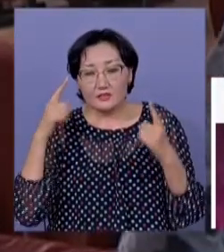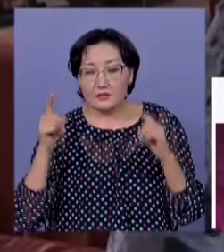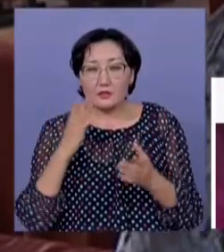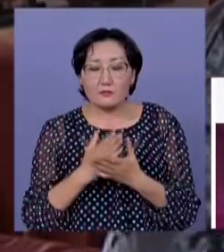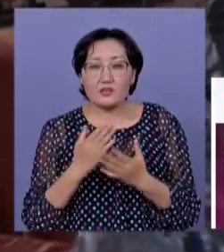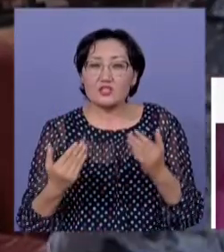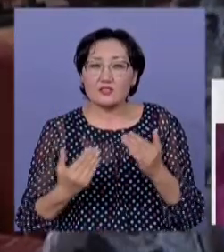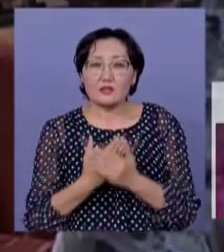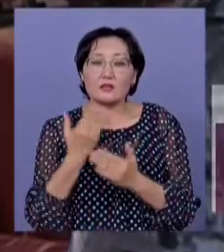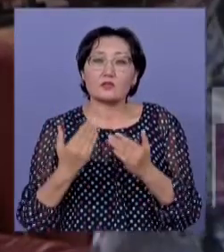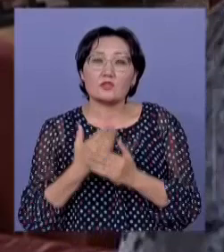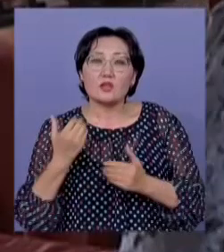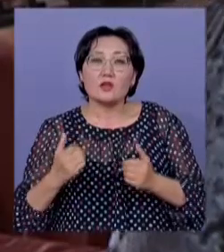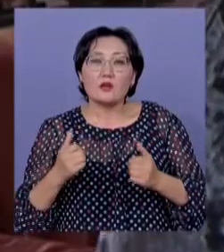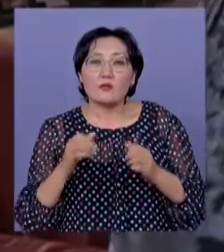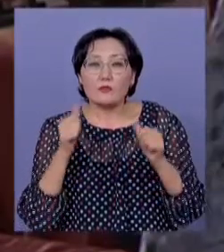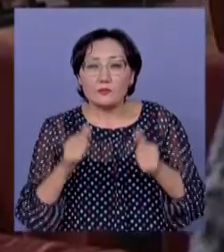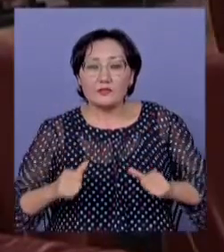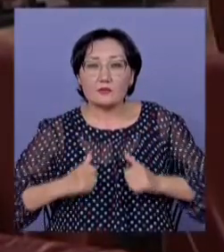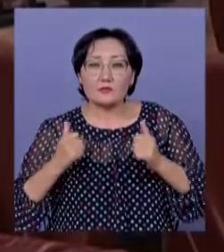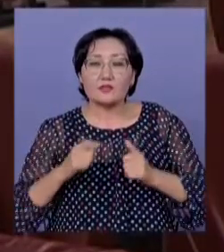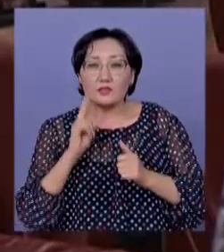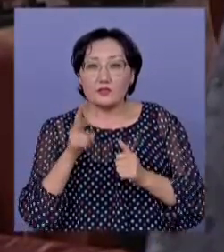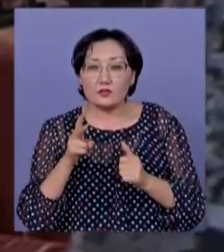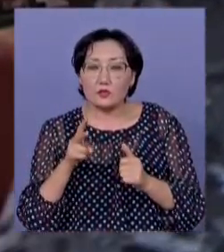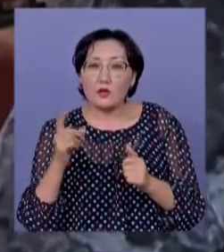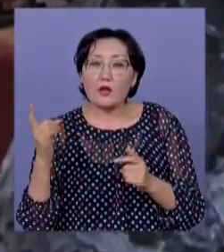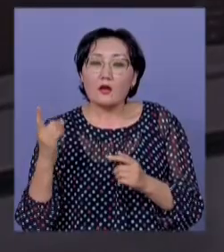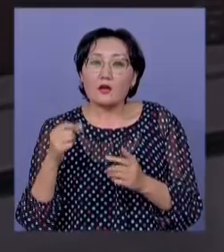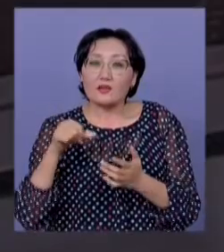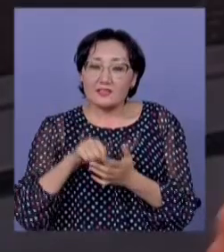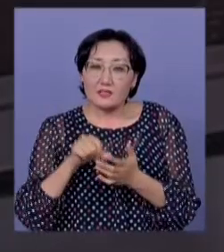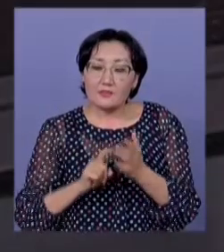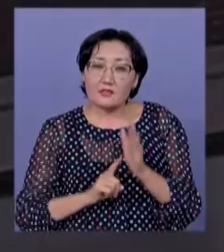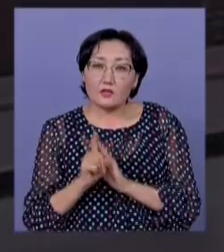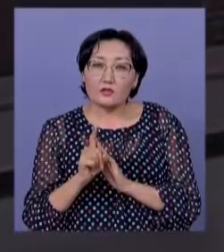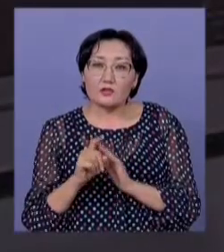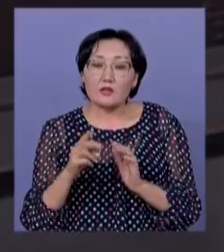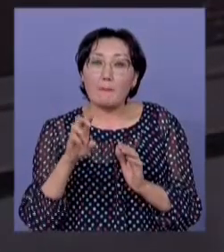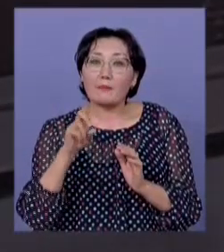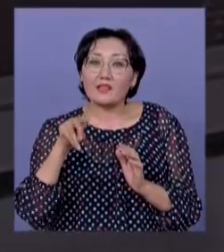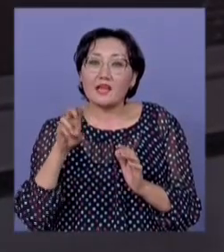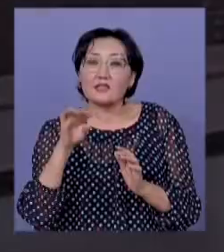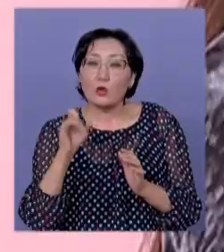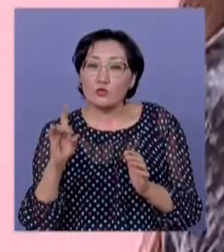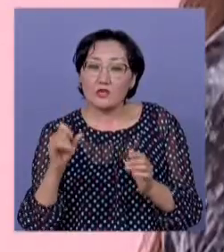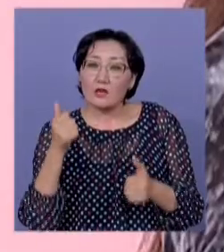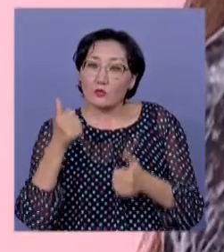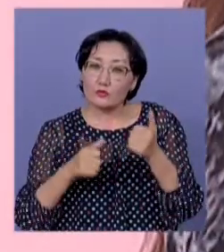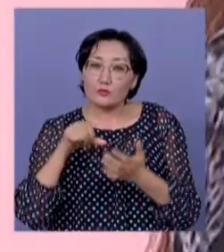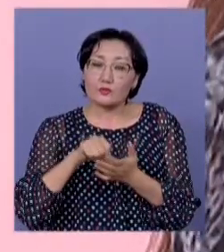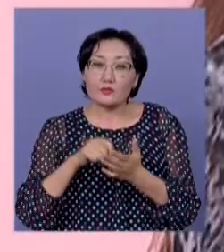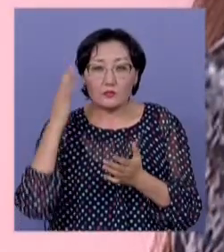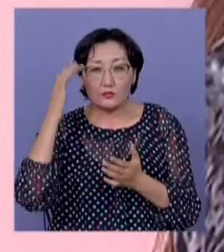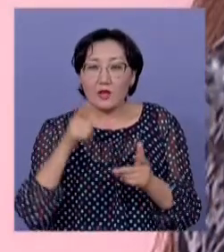Әрдайым жаңашылдыққа талпынып тұрады. Мирас 2 жыл бұрын вокалға қатыса бастады. Сол кезден бері бала даусы байқауына барсам деп армандайтын.